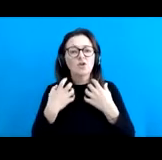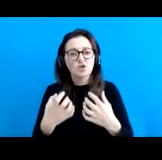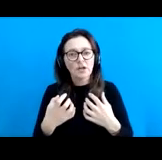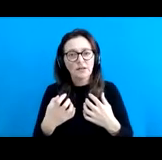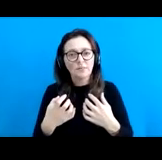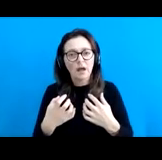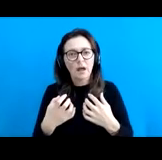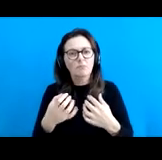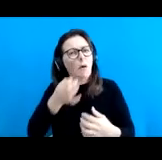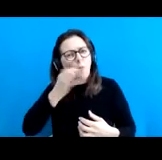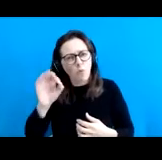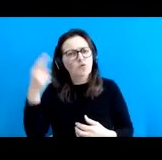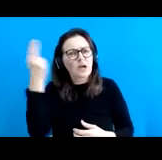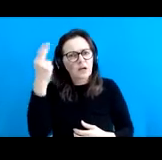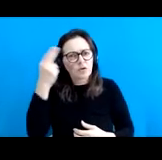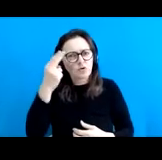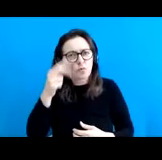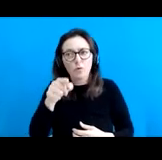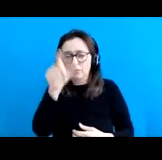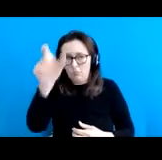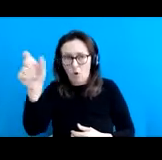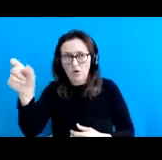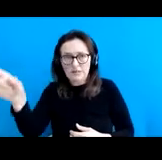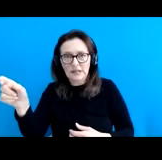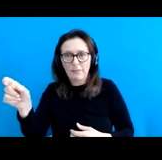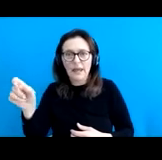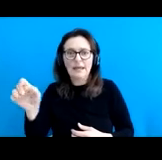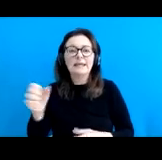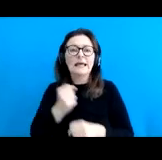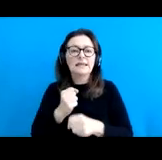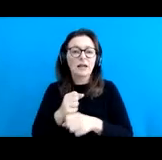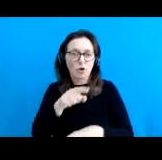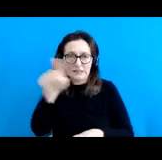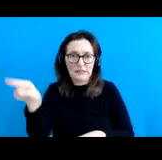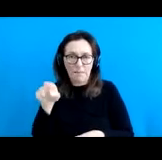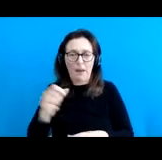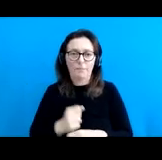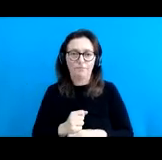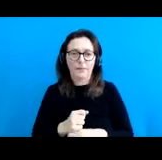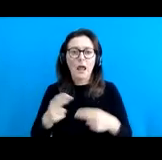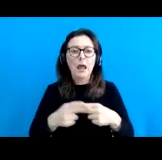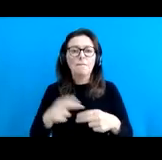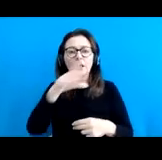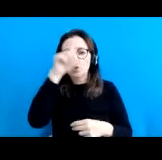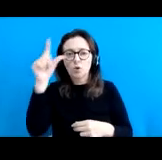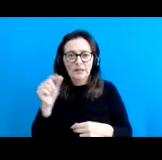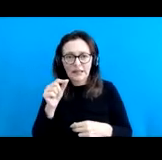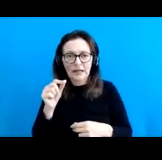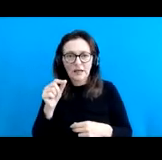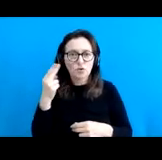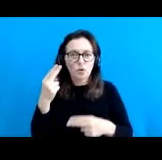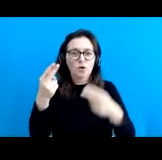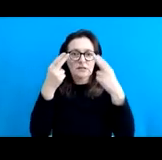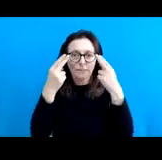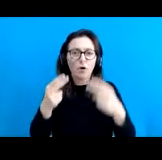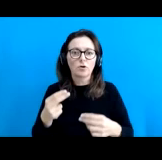razumevanju oseb z gluhoslepoto in dela z njimi. Pri ljudeh z gluhoslepoto največji izziv